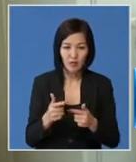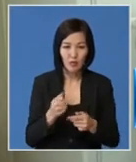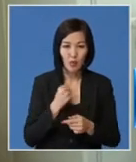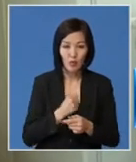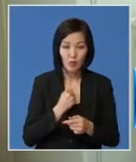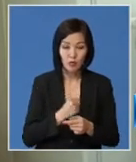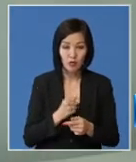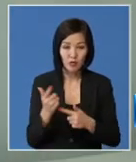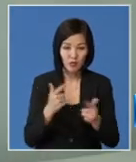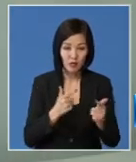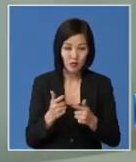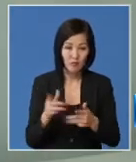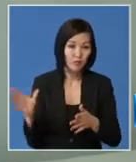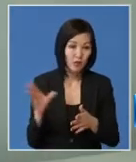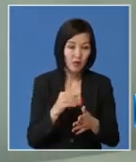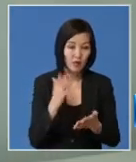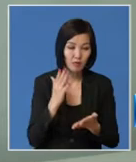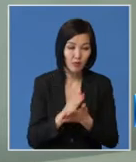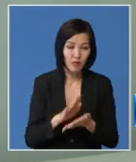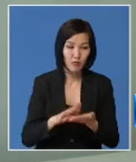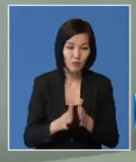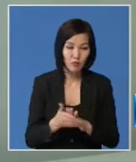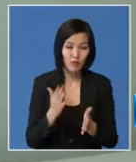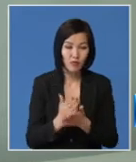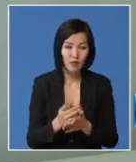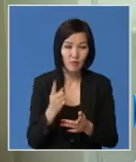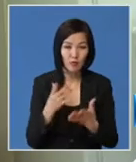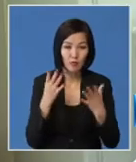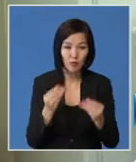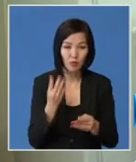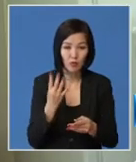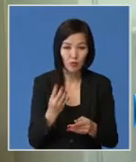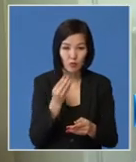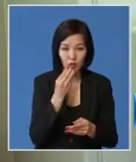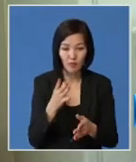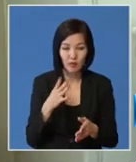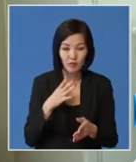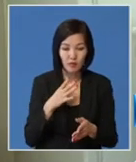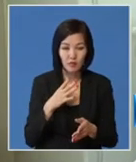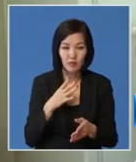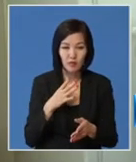дайын. Түгел. Бір күні 4 уақыт тамақ. Қажыға барып келдім,